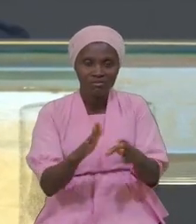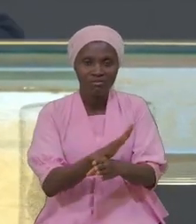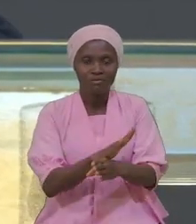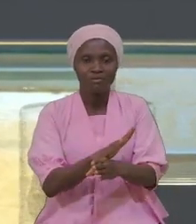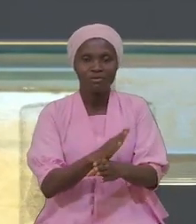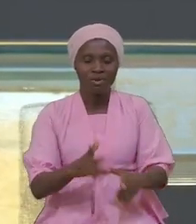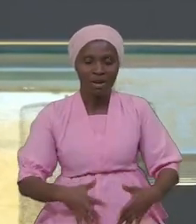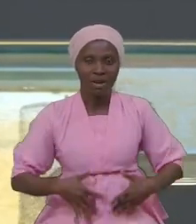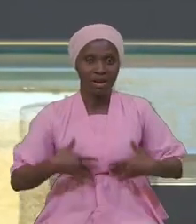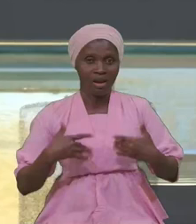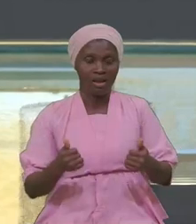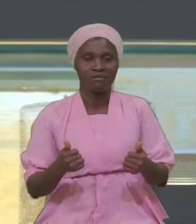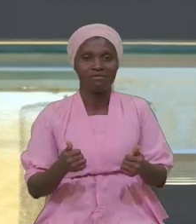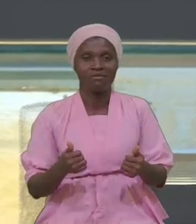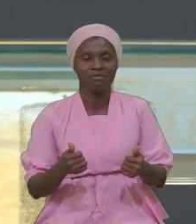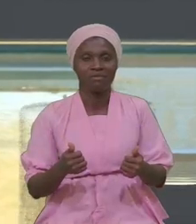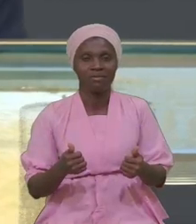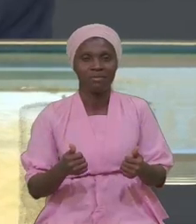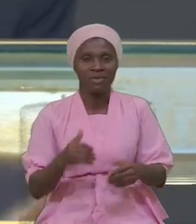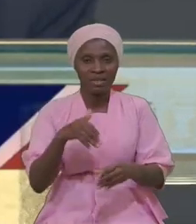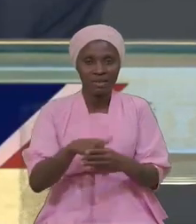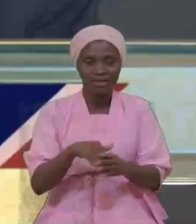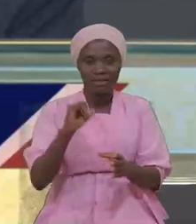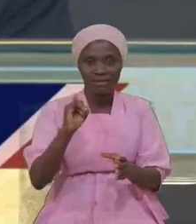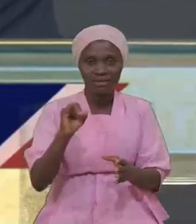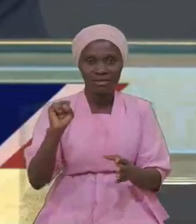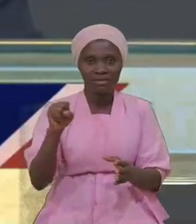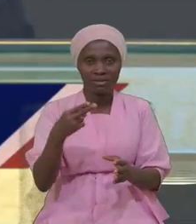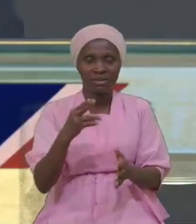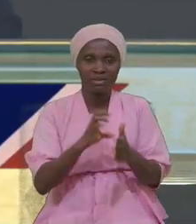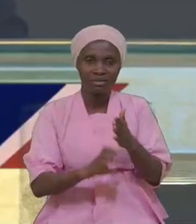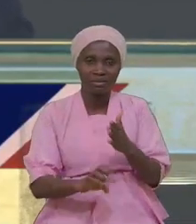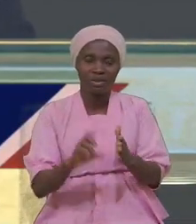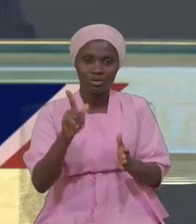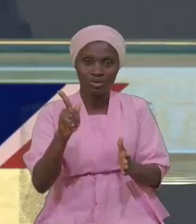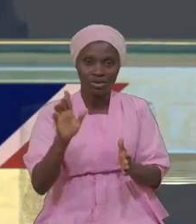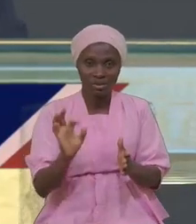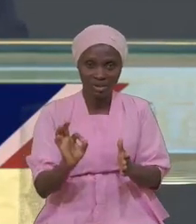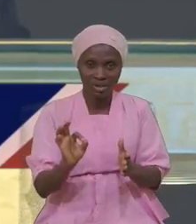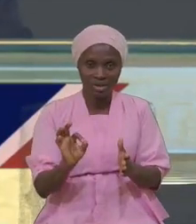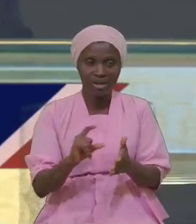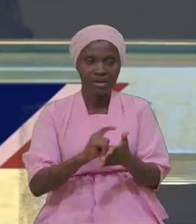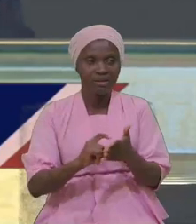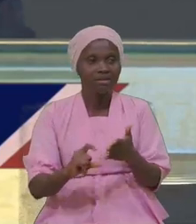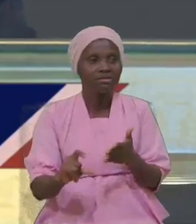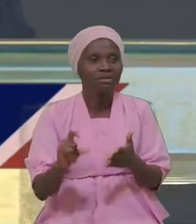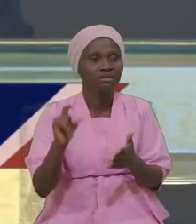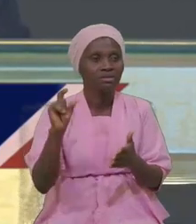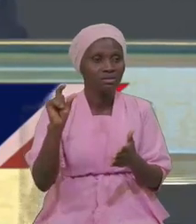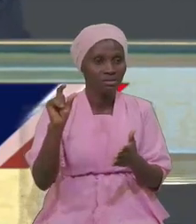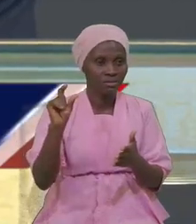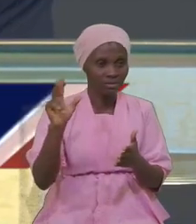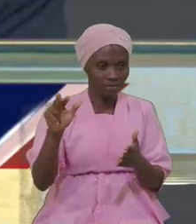29. Ésaïe 29, 13. Ésaïe, chapitre 29.